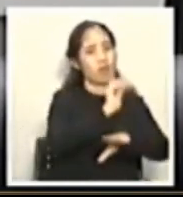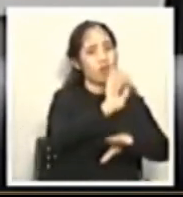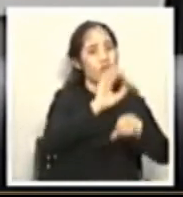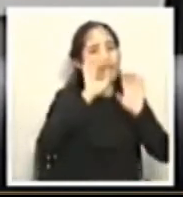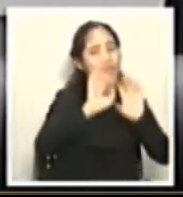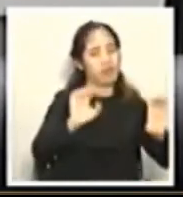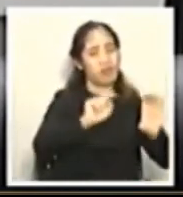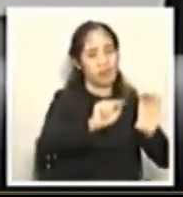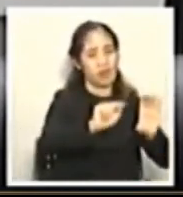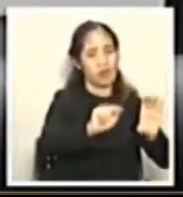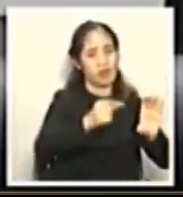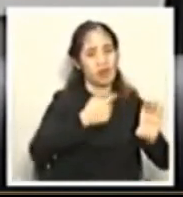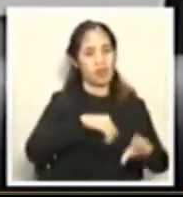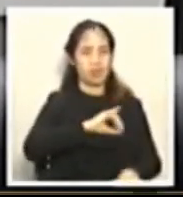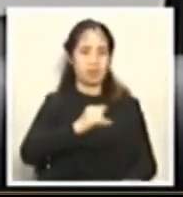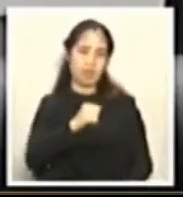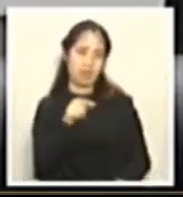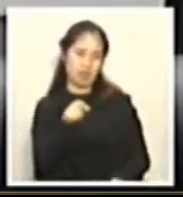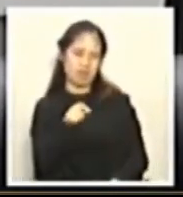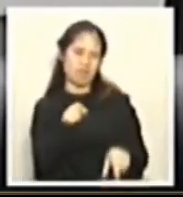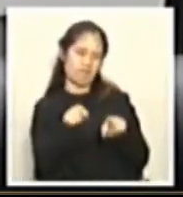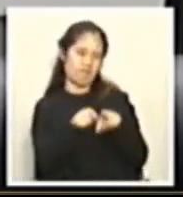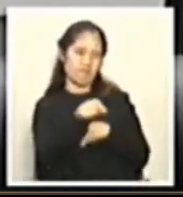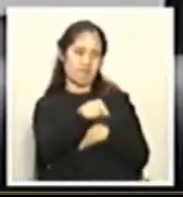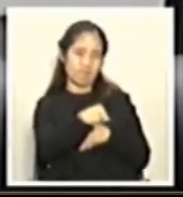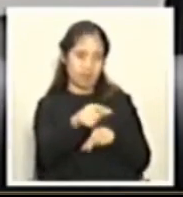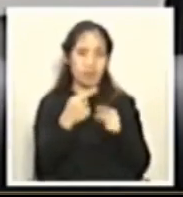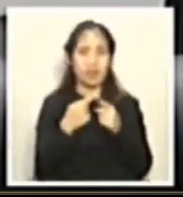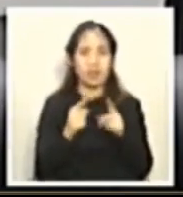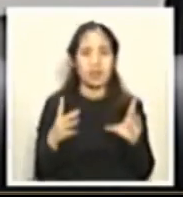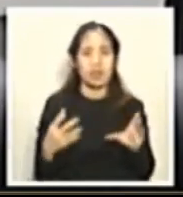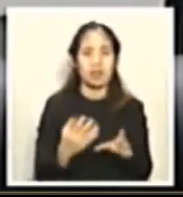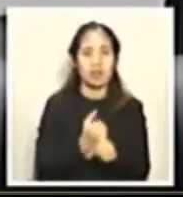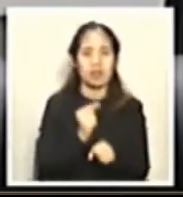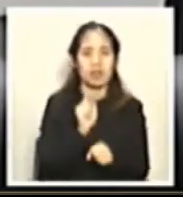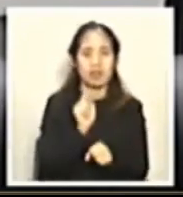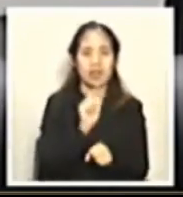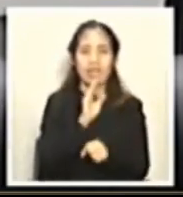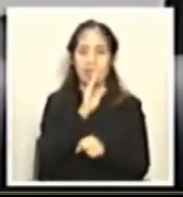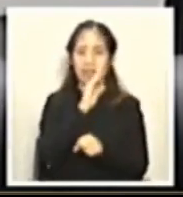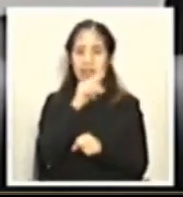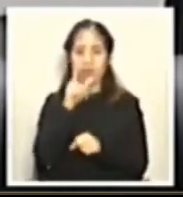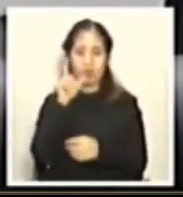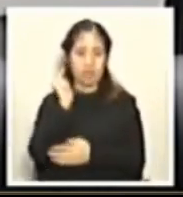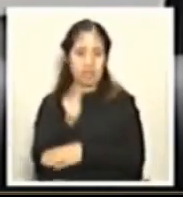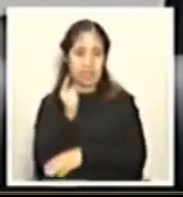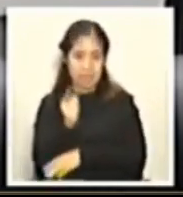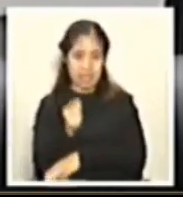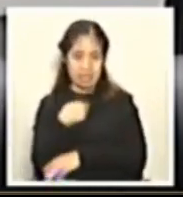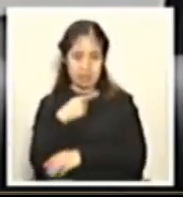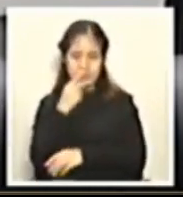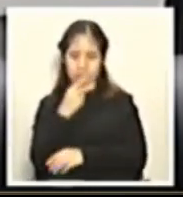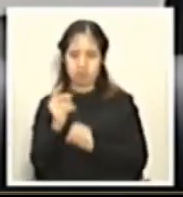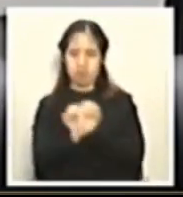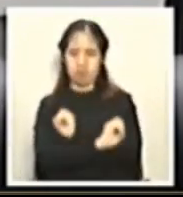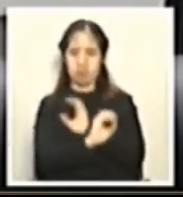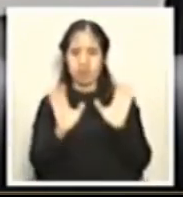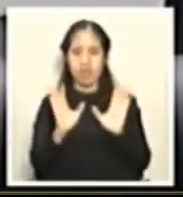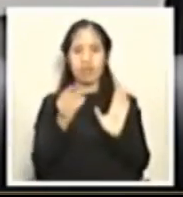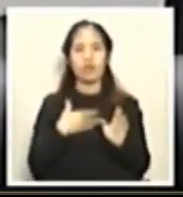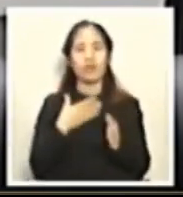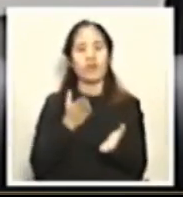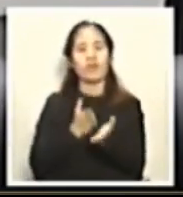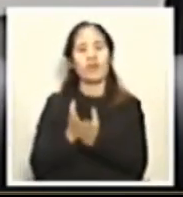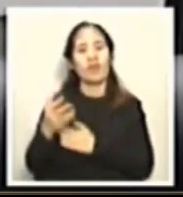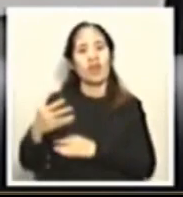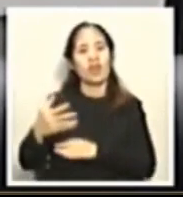เป็นอาจจะเป็นพวกเดียวกับรัฐบาลแต่ปรากฏว่าเมื่อข้อเท็จจริงมันปรากฏในขณะนั้นว่าฝ่ายรัฐบาล